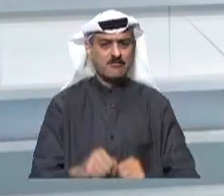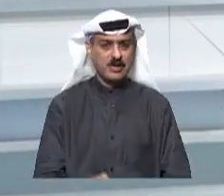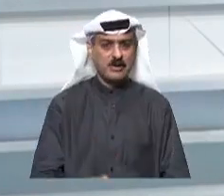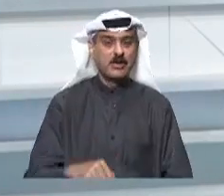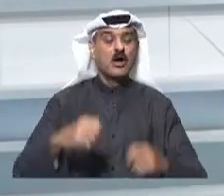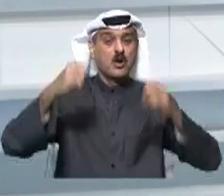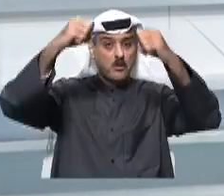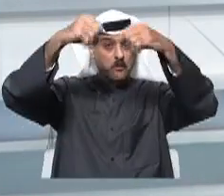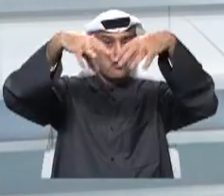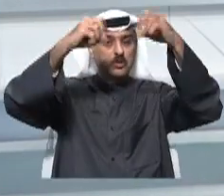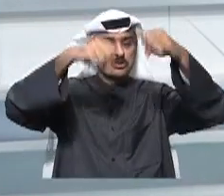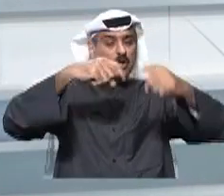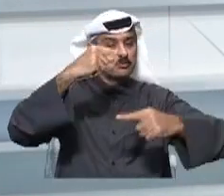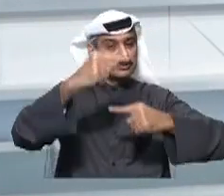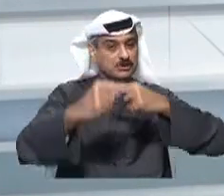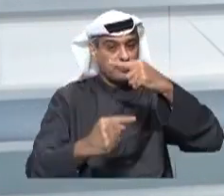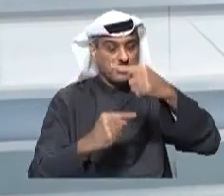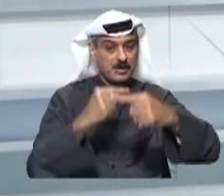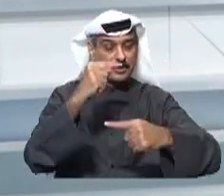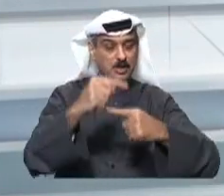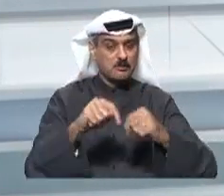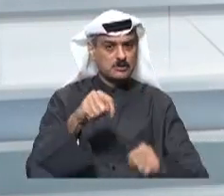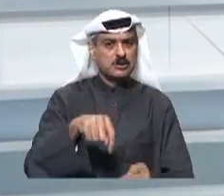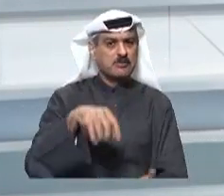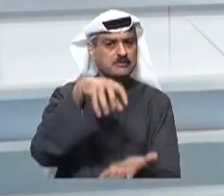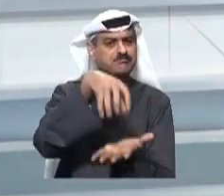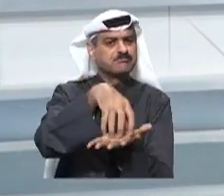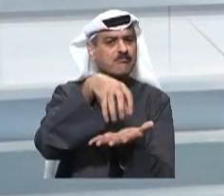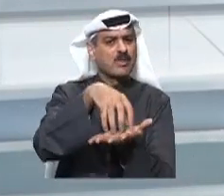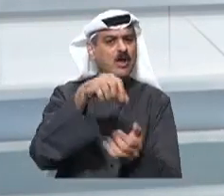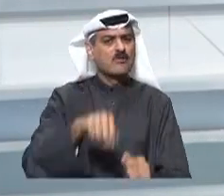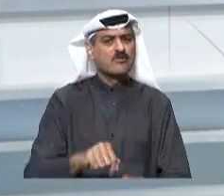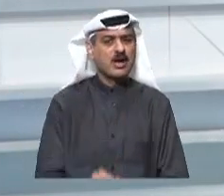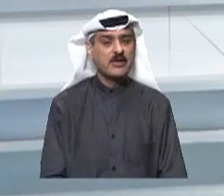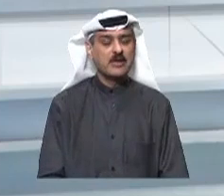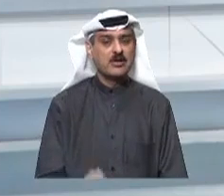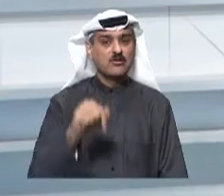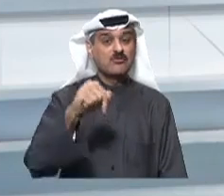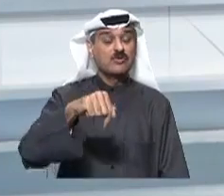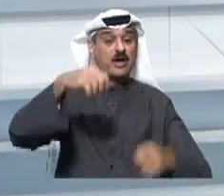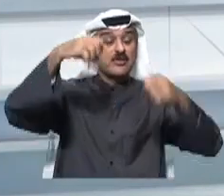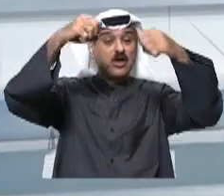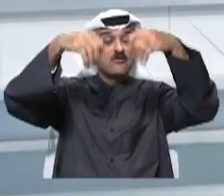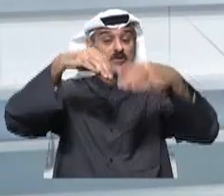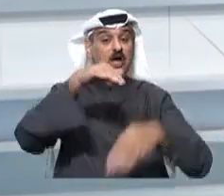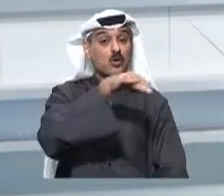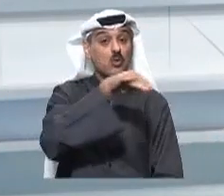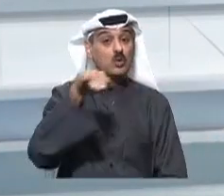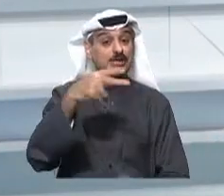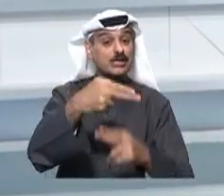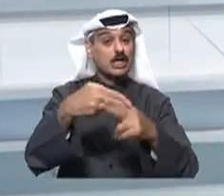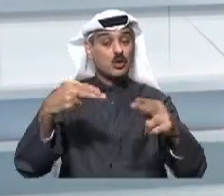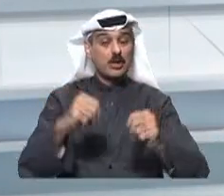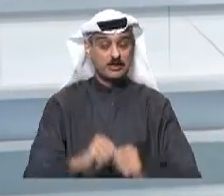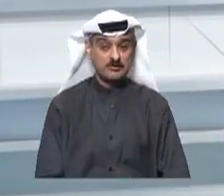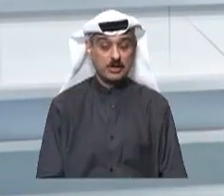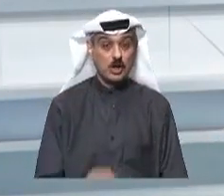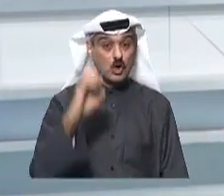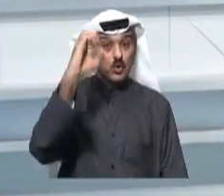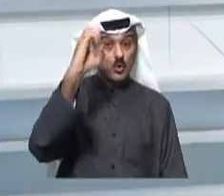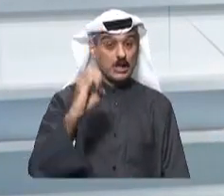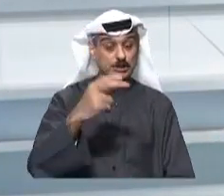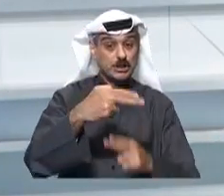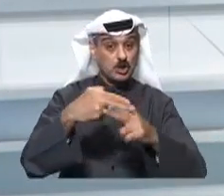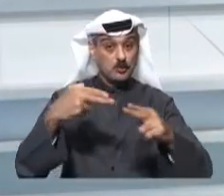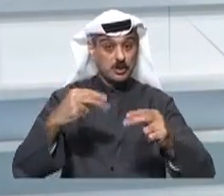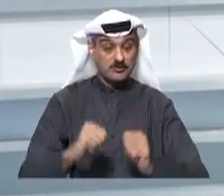فرص الأمطار المتفرقة، تحديدا راح تكون هذه الفرص واردة أكثر في وسط البلاد وكذلك على المناطق الجنوبية وكذلك